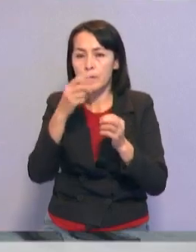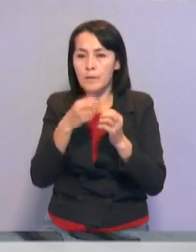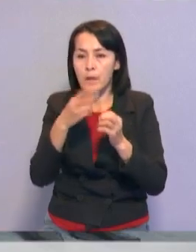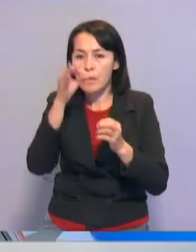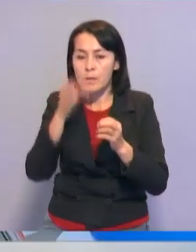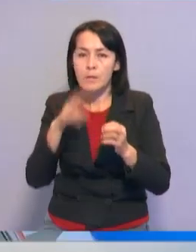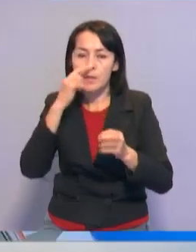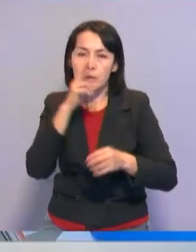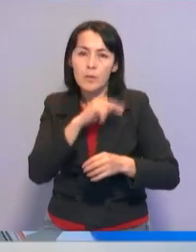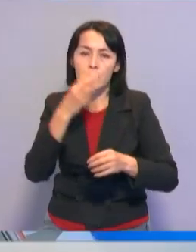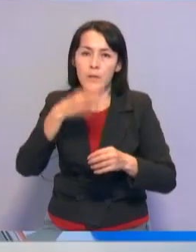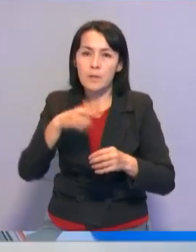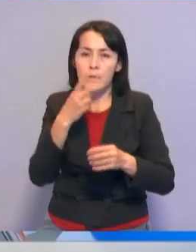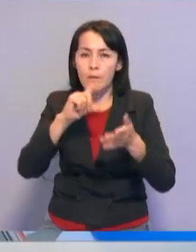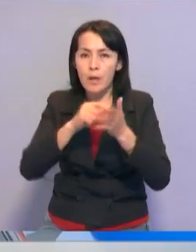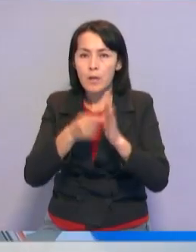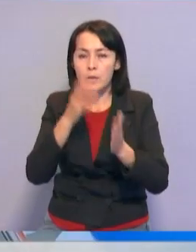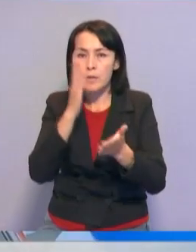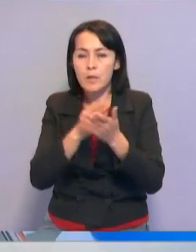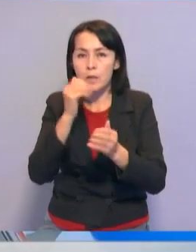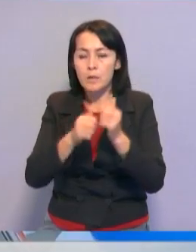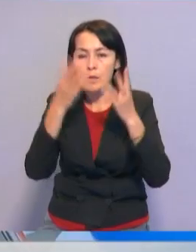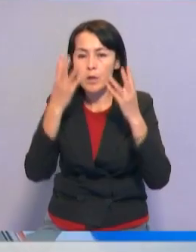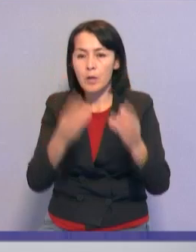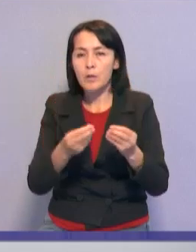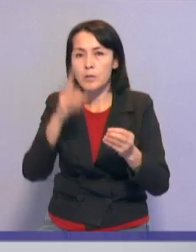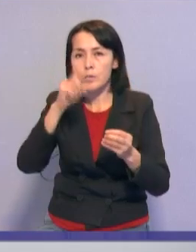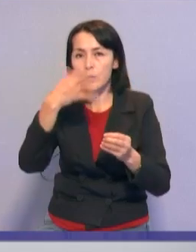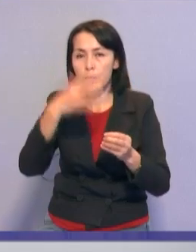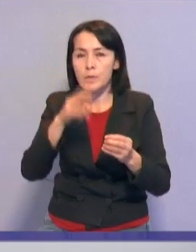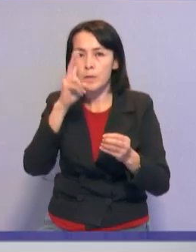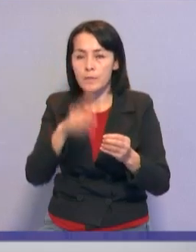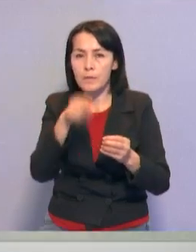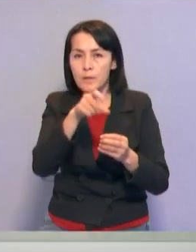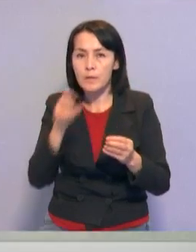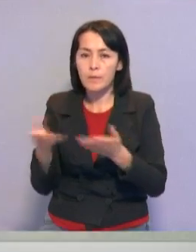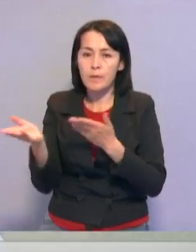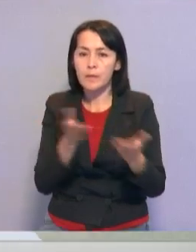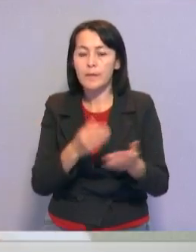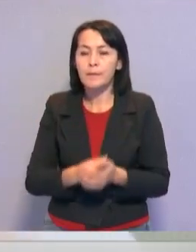В Шымкенте работают 32 отделения Казпочты, ежедневно их услугами пользуются 150-200 человек.